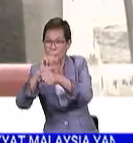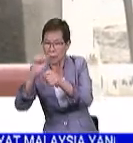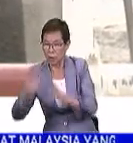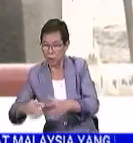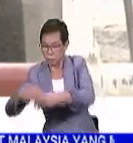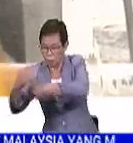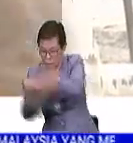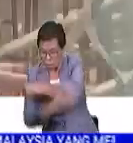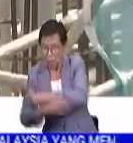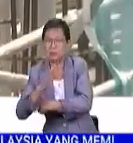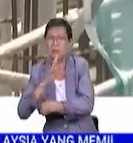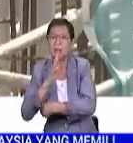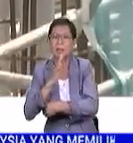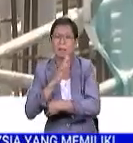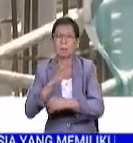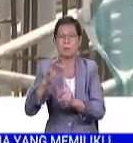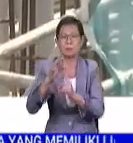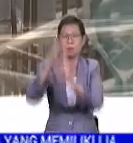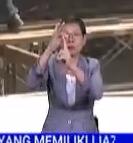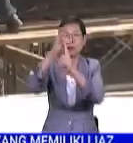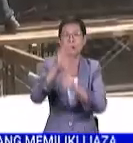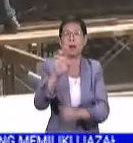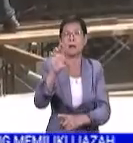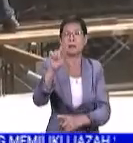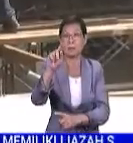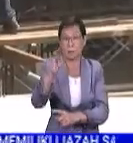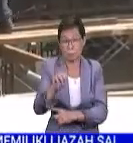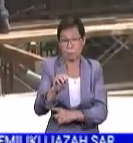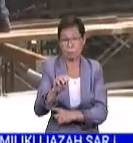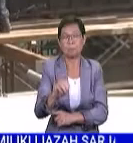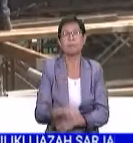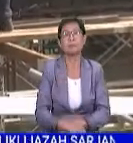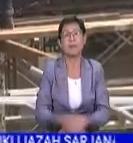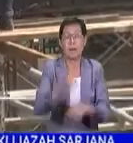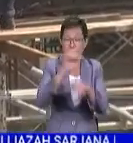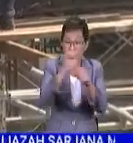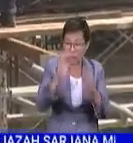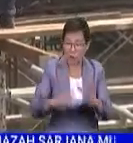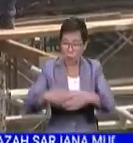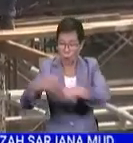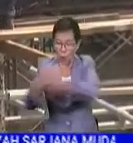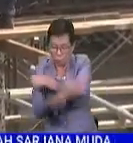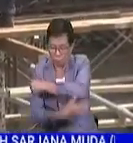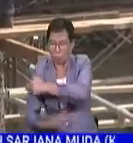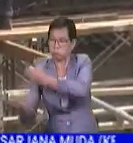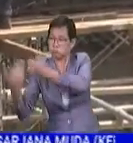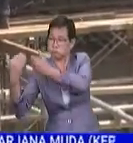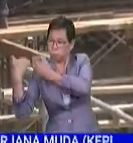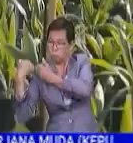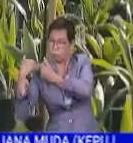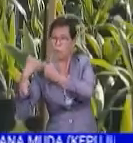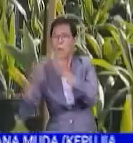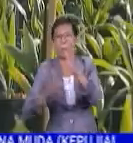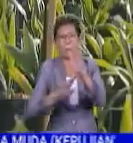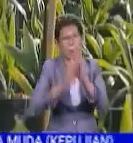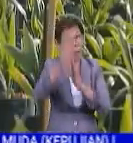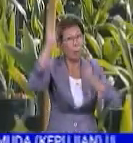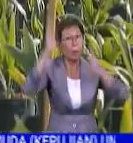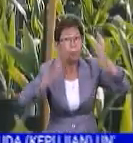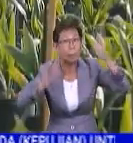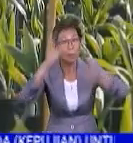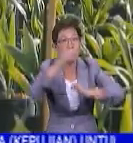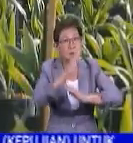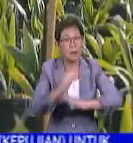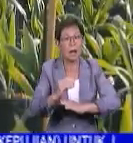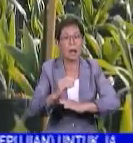asing. Bercakap secara eksklusif kepada RTM, tambahnya tenaga kerja asing turut memainkan peranan dalam pembangunan negara